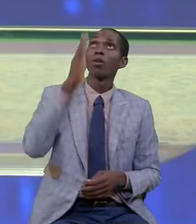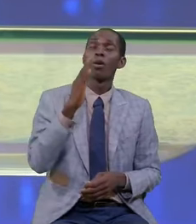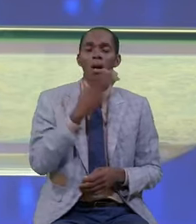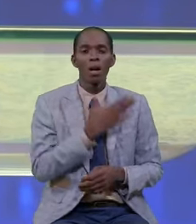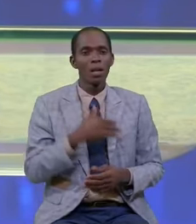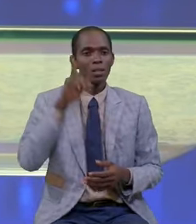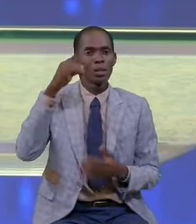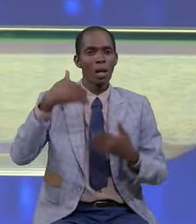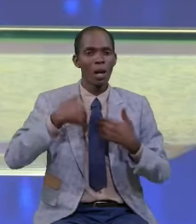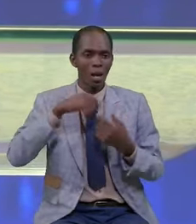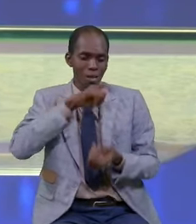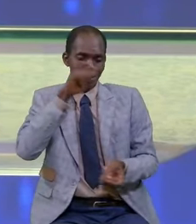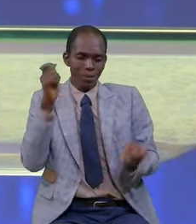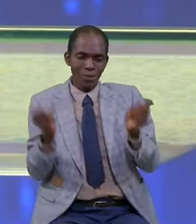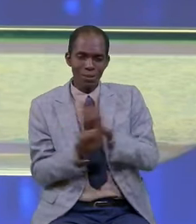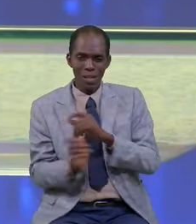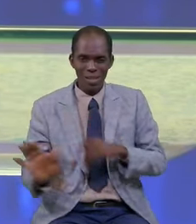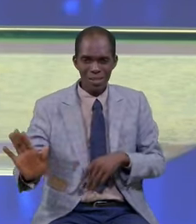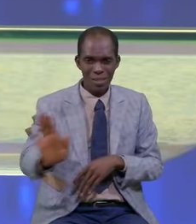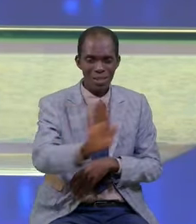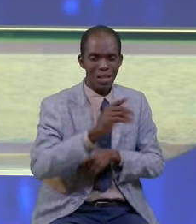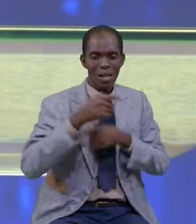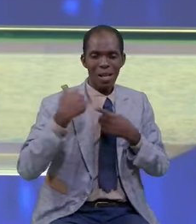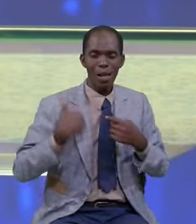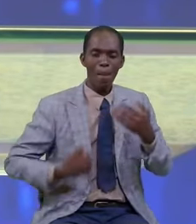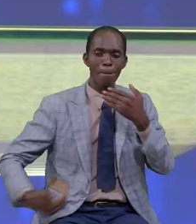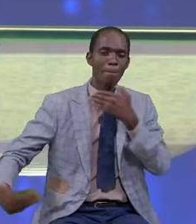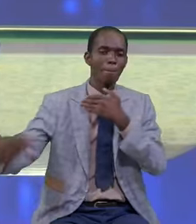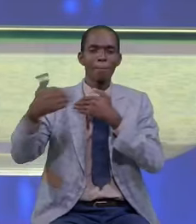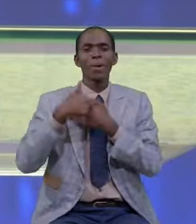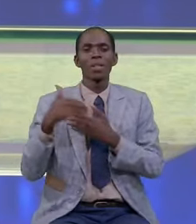c'est toi qui ramènes le cœur.